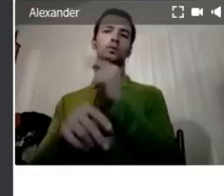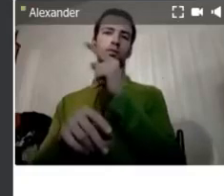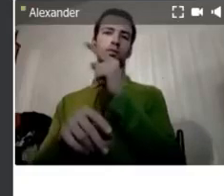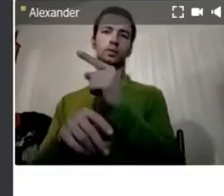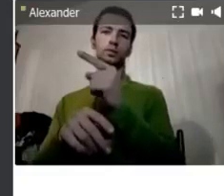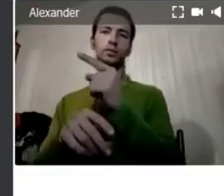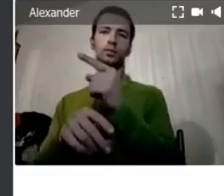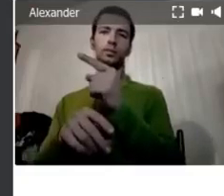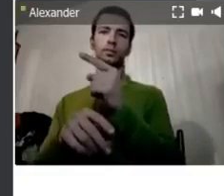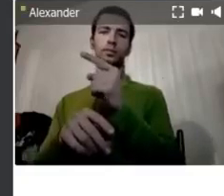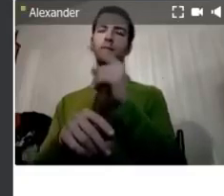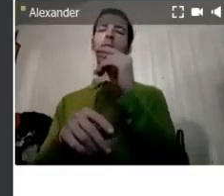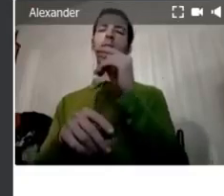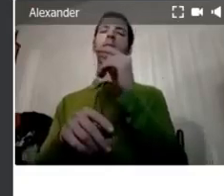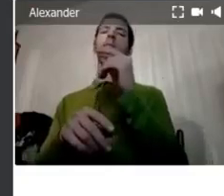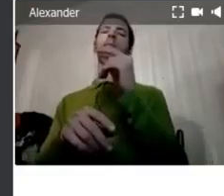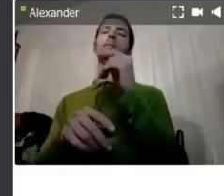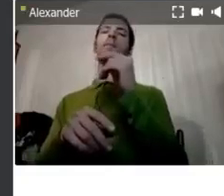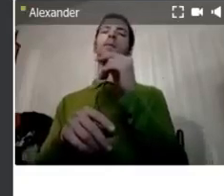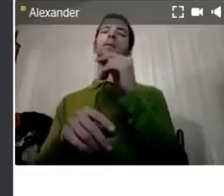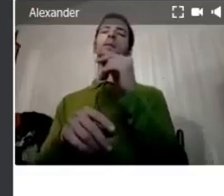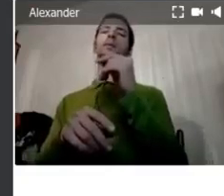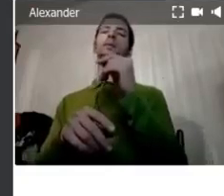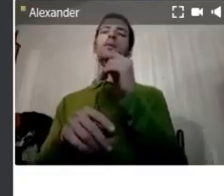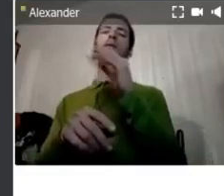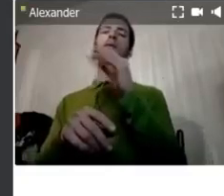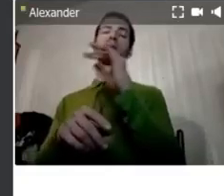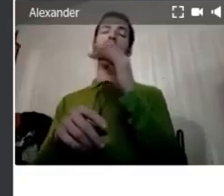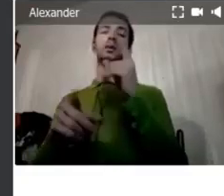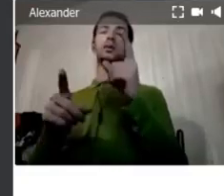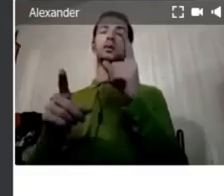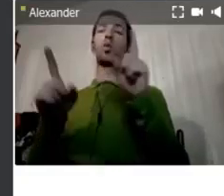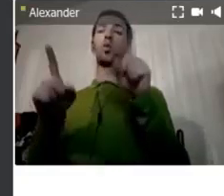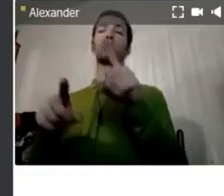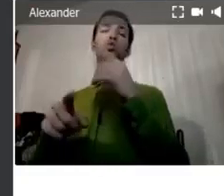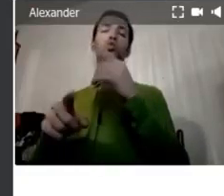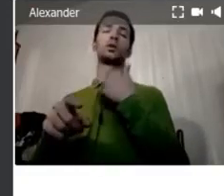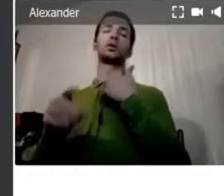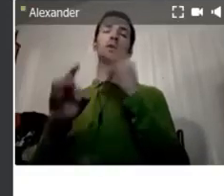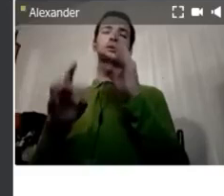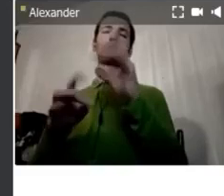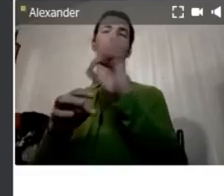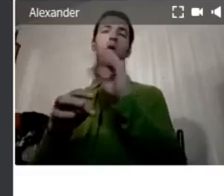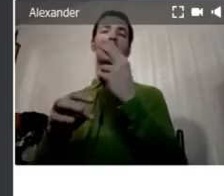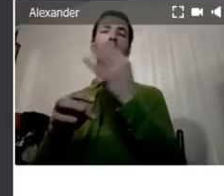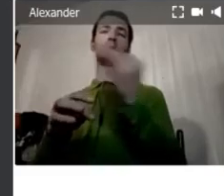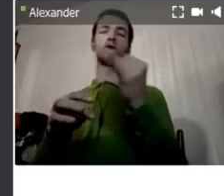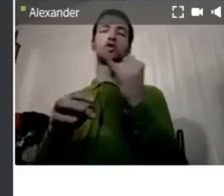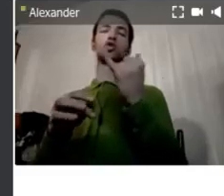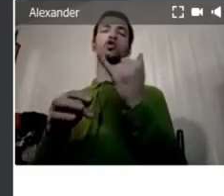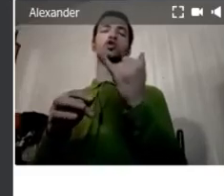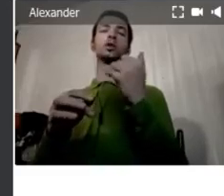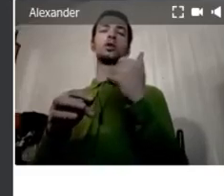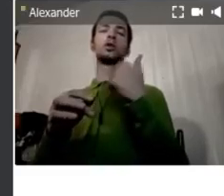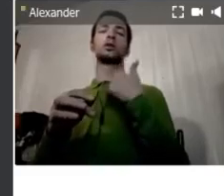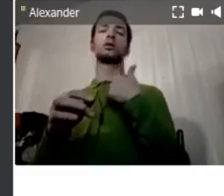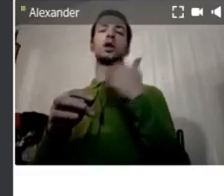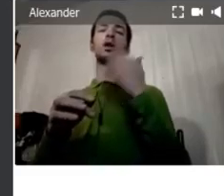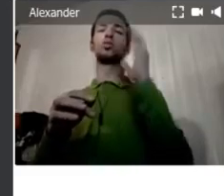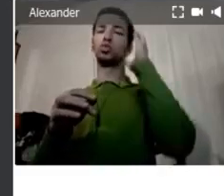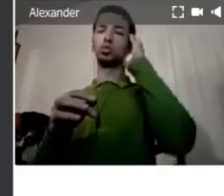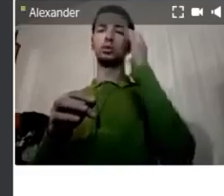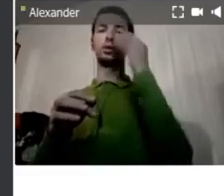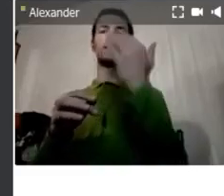вопросы. Пока готовятся вопросы, может быть, сделаю несколько объявлений. Опять